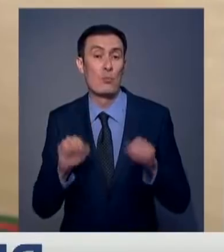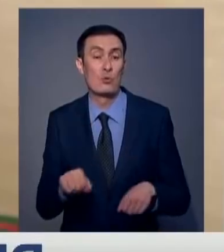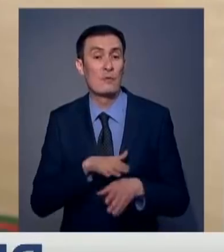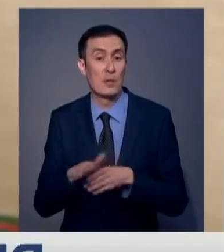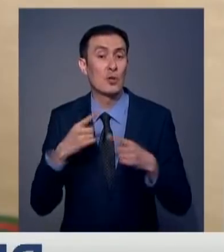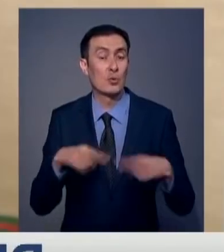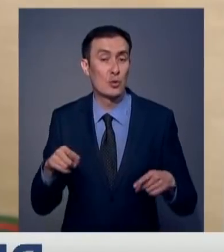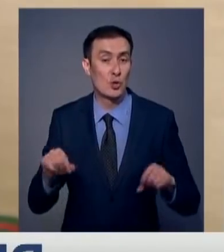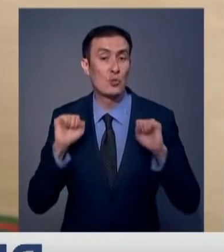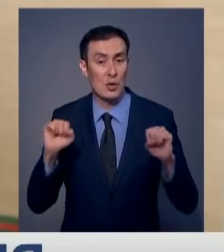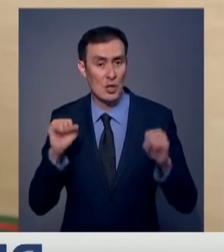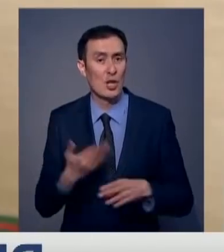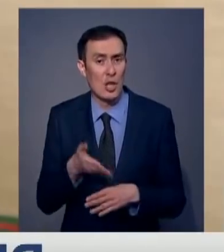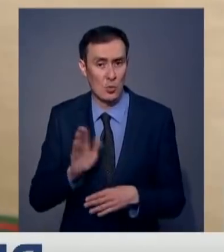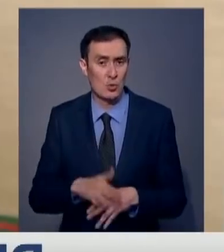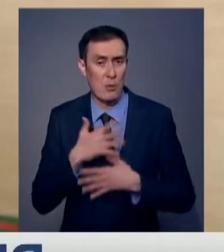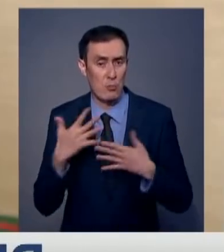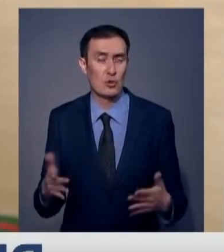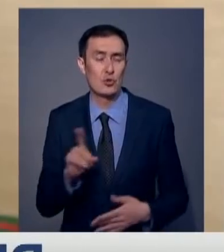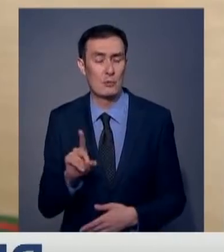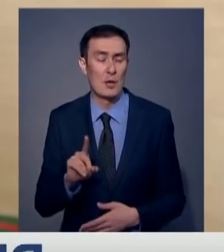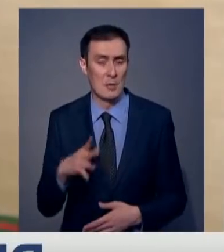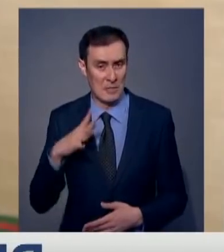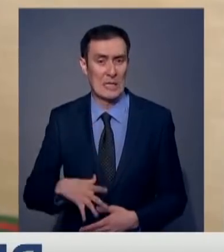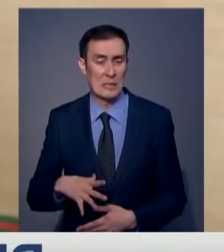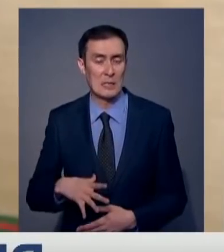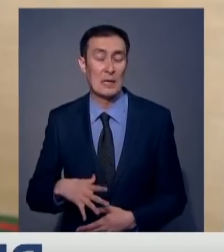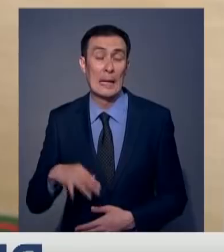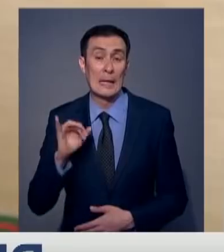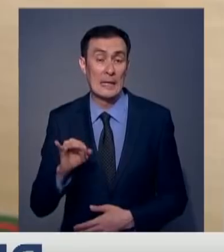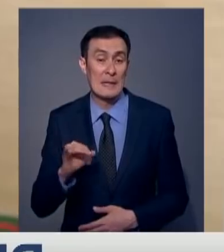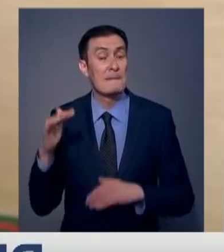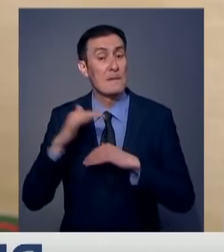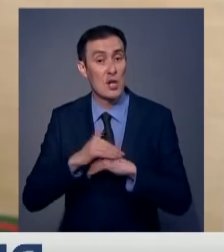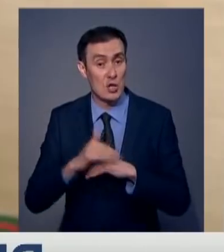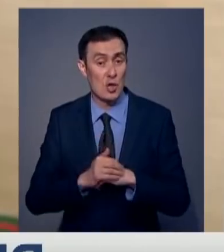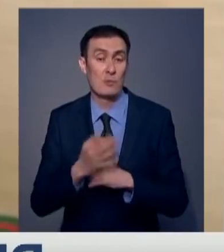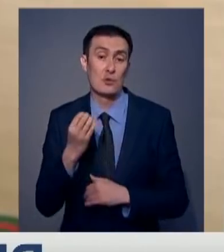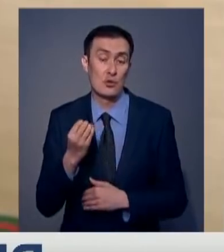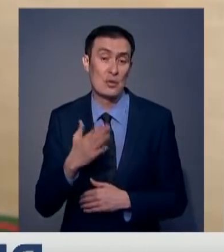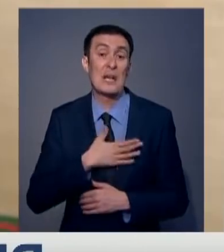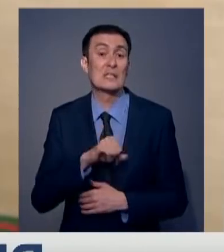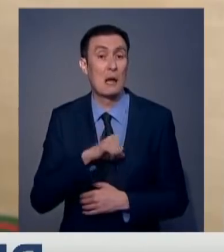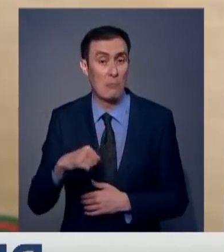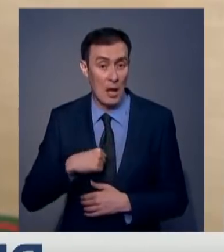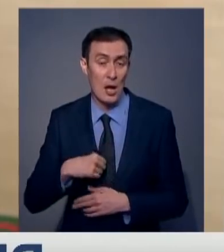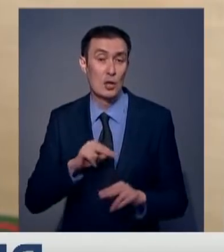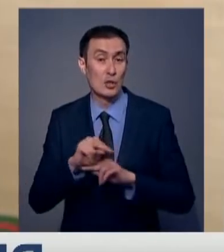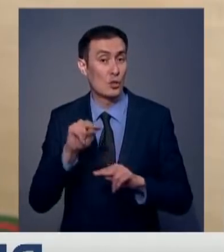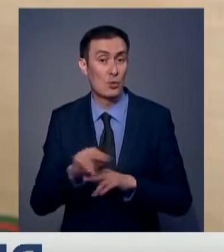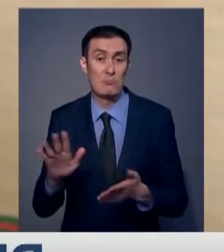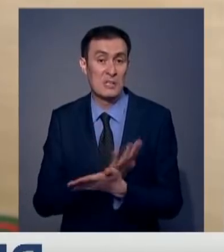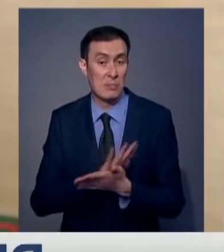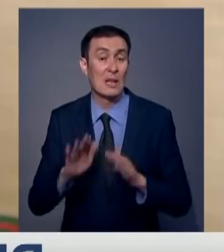выполнять другие упражнения, нагрузку переносить. То есть и вечером я сама еще тренирую